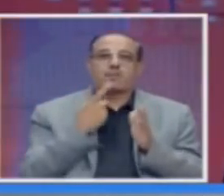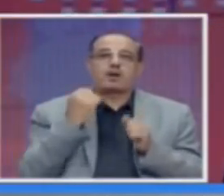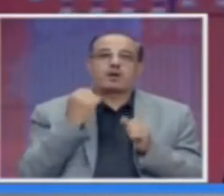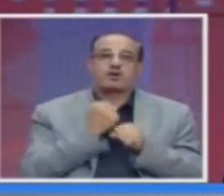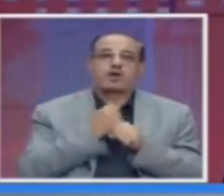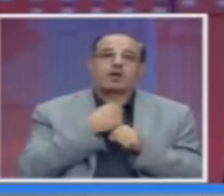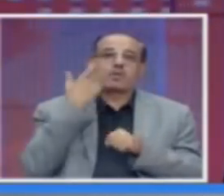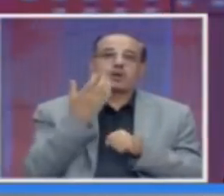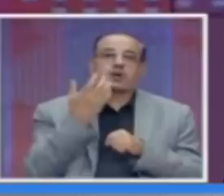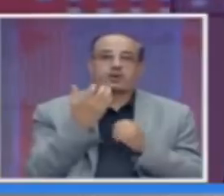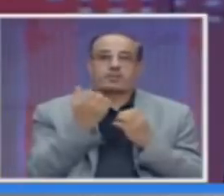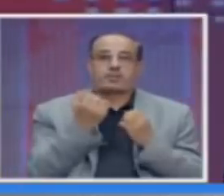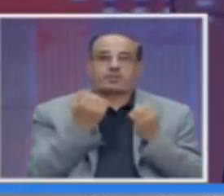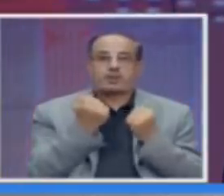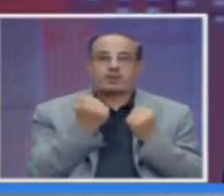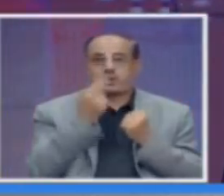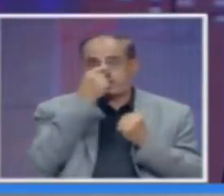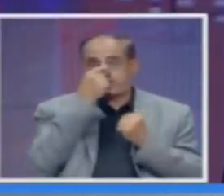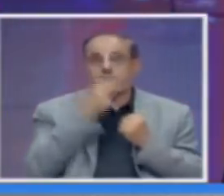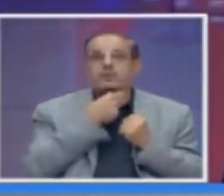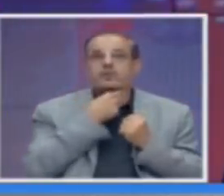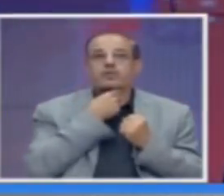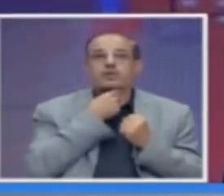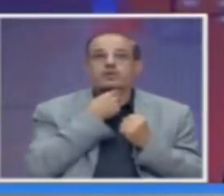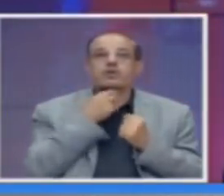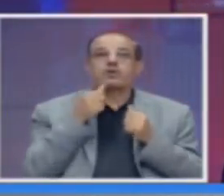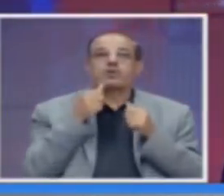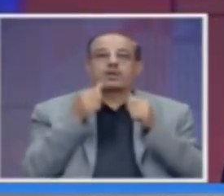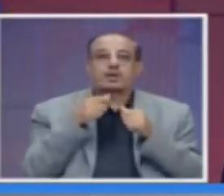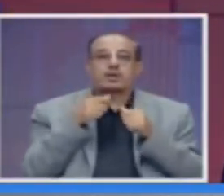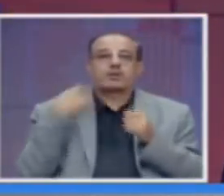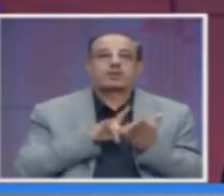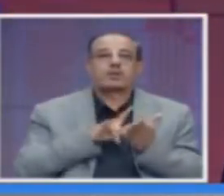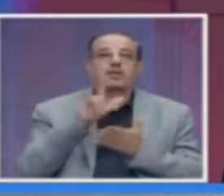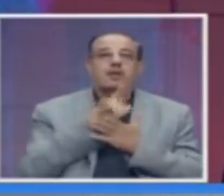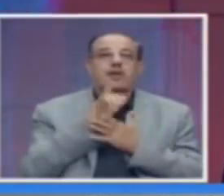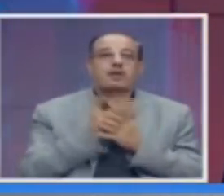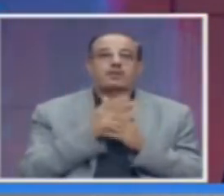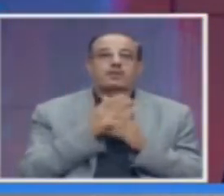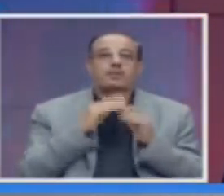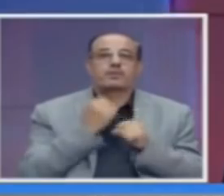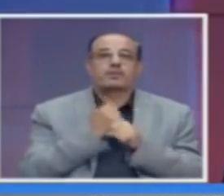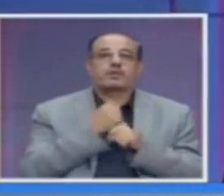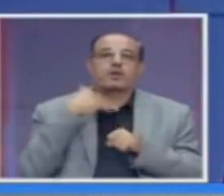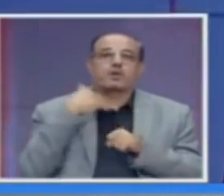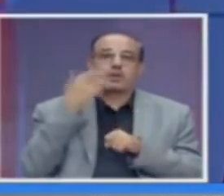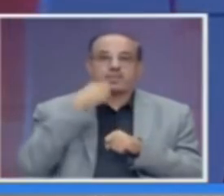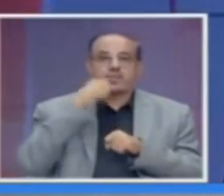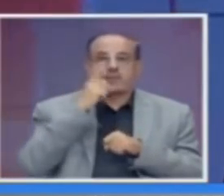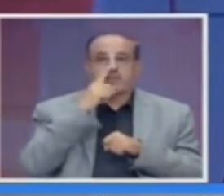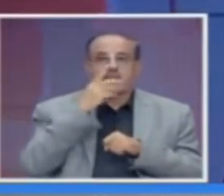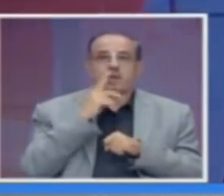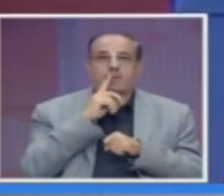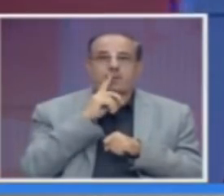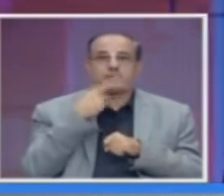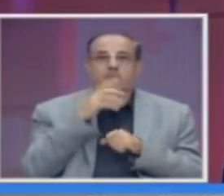لمحافظات المرحلة الأولى والمقرر له أيام الأربعاء والخميس والجمعة. هذا وأعلنت وزيرة الهجرة وشؤون المصريين بالخارج